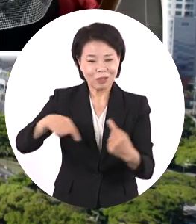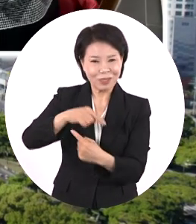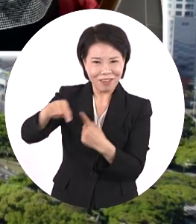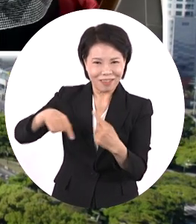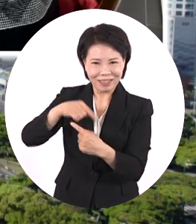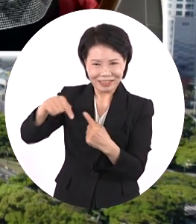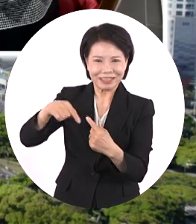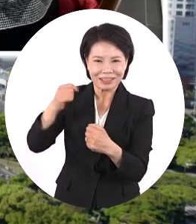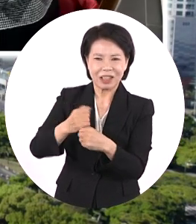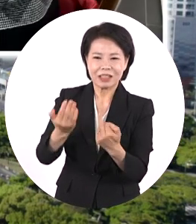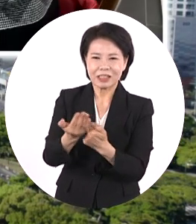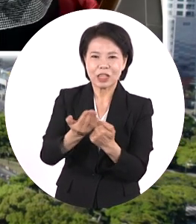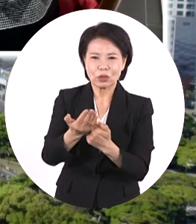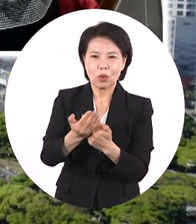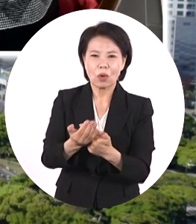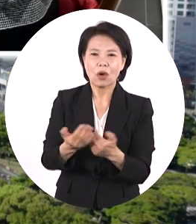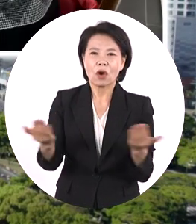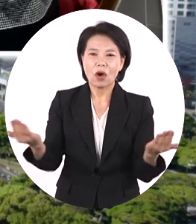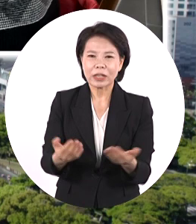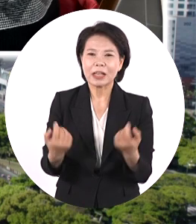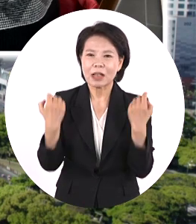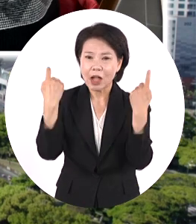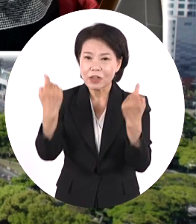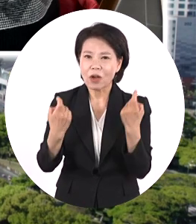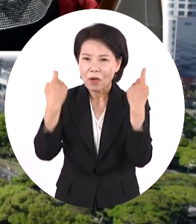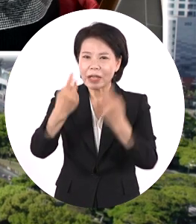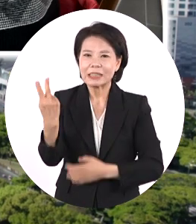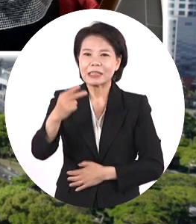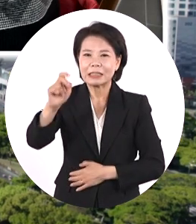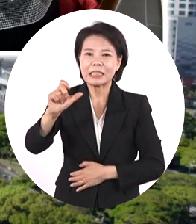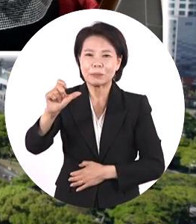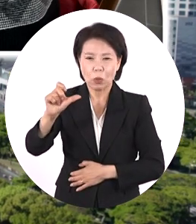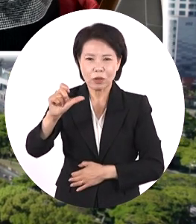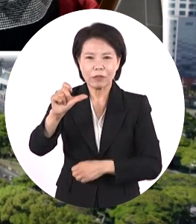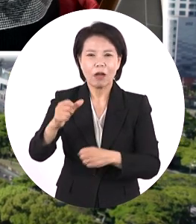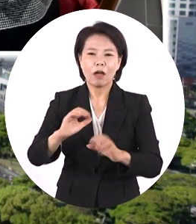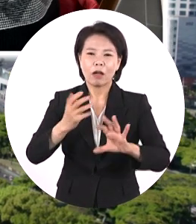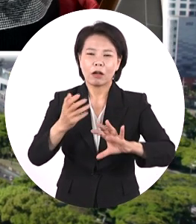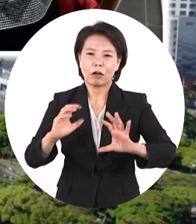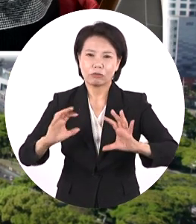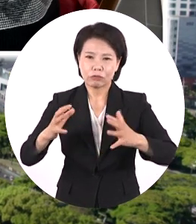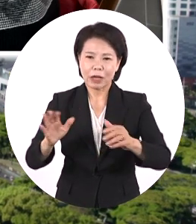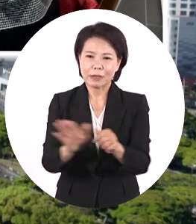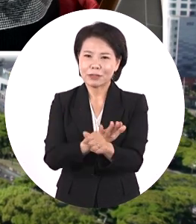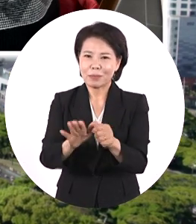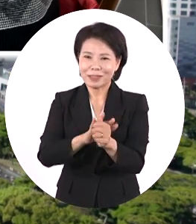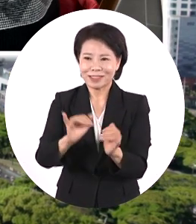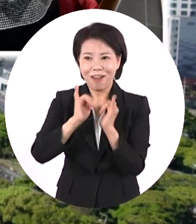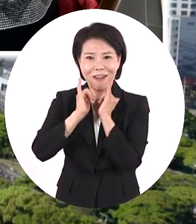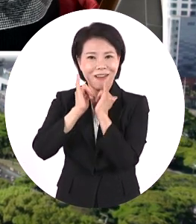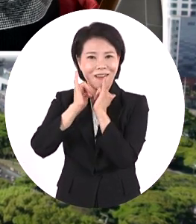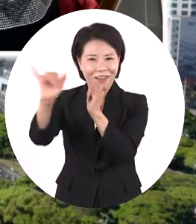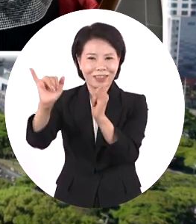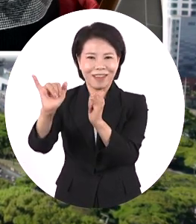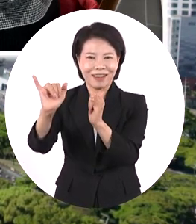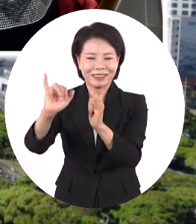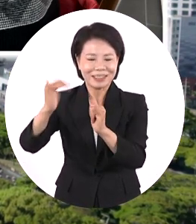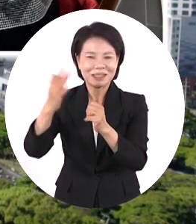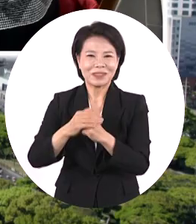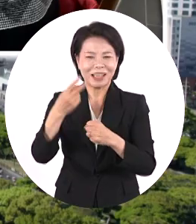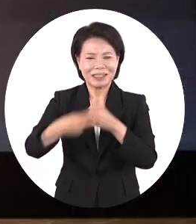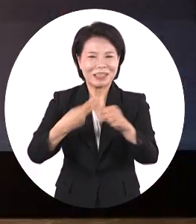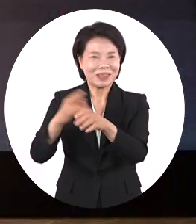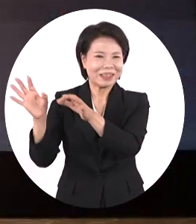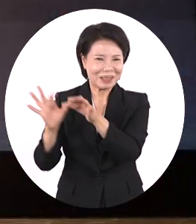제주특별자치도가 운영하는 제주워케이션이 2025 국가서비스 대상에서 2년 연속 수상에 영예를